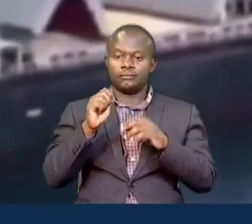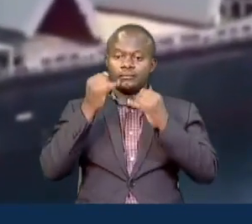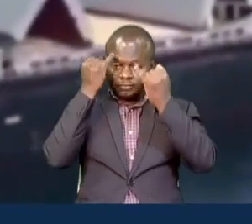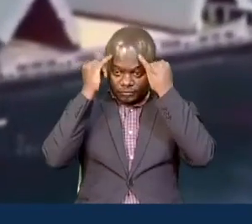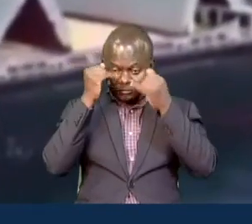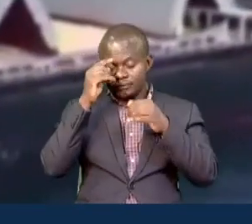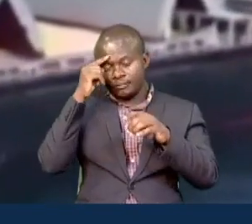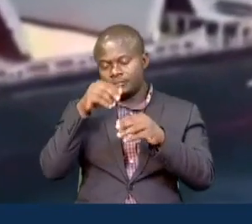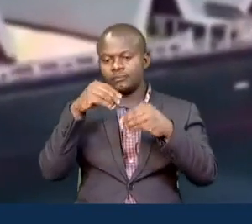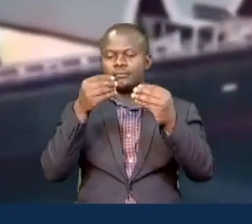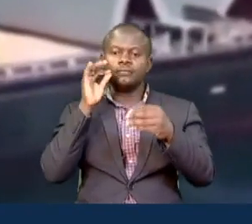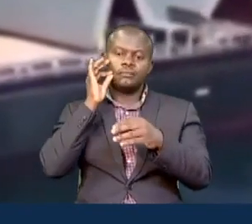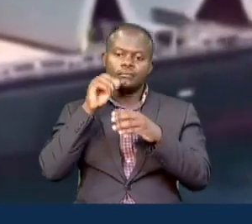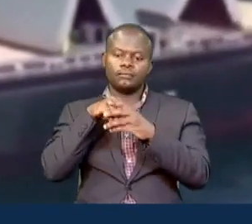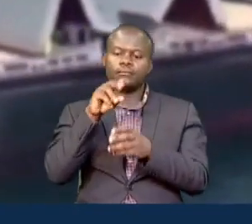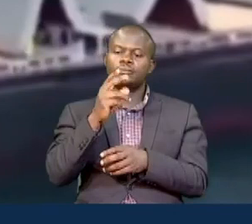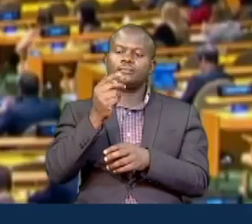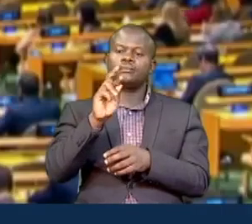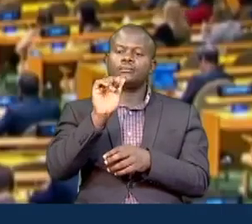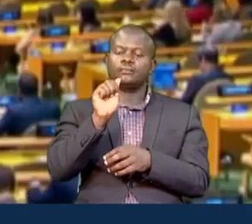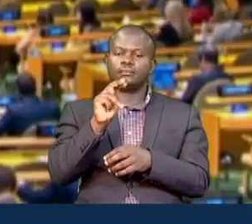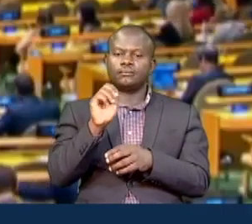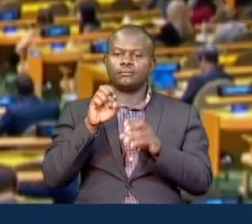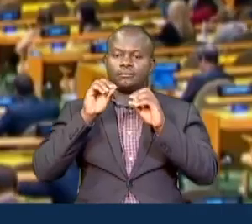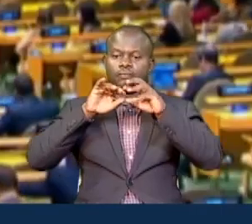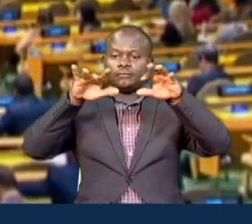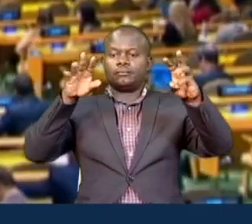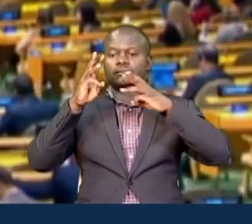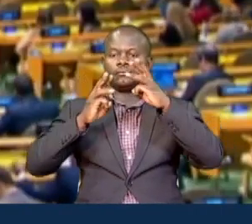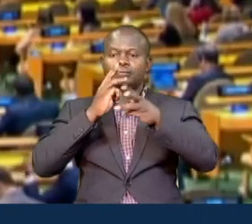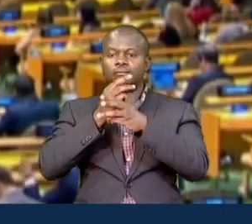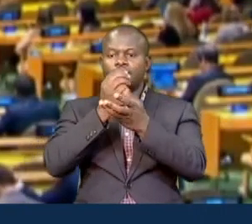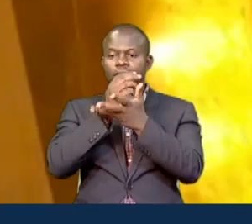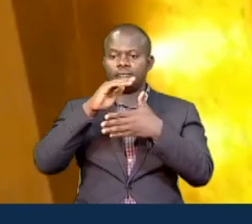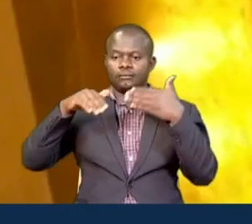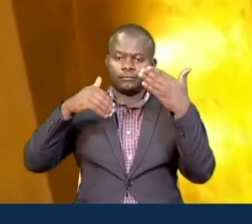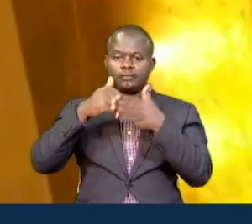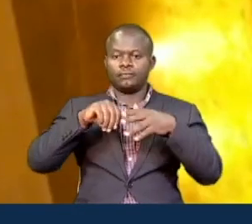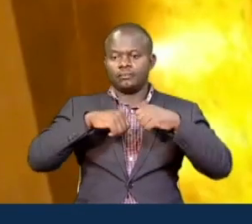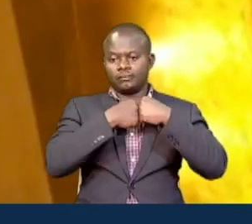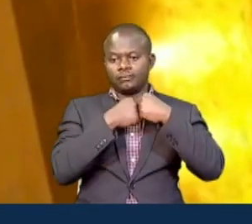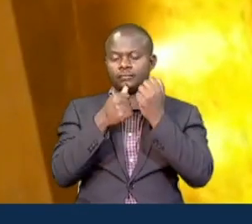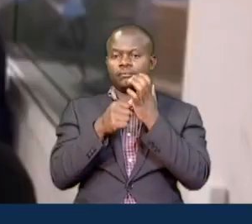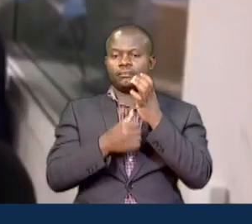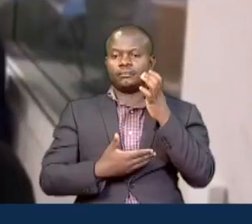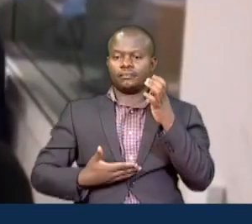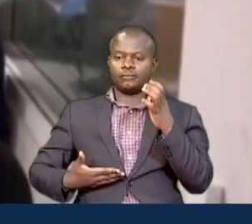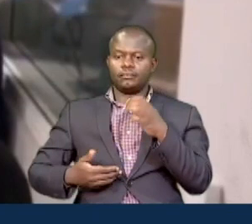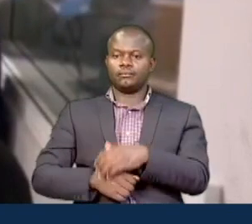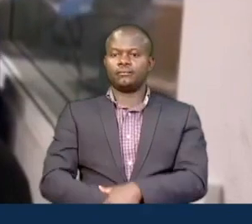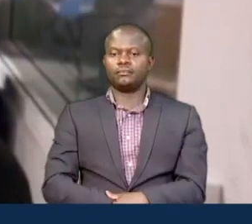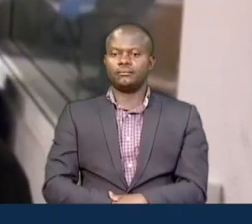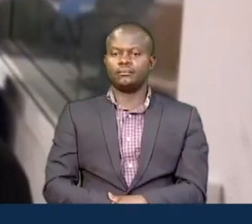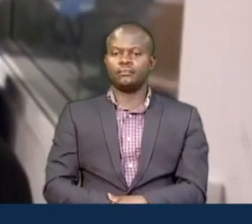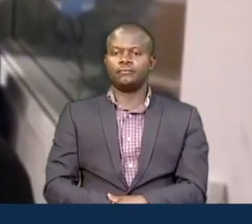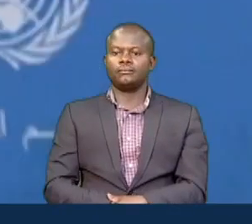inzira ibinyampeke byo muri Ukraine kugira ngo bigere hirya no hino ku isi bifasha abatuye isi guhangana n'ikibazo cy'inzara. I will